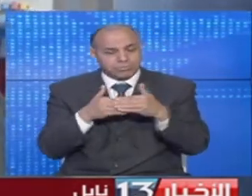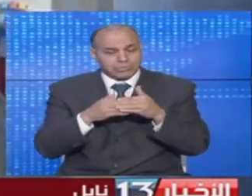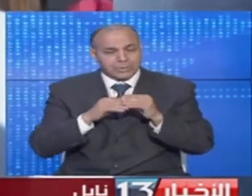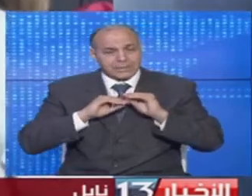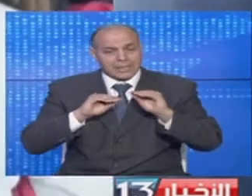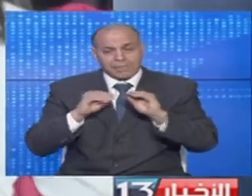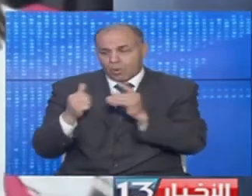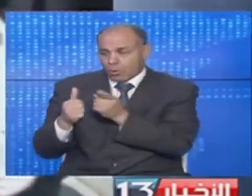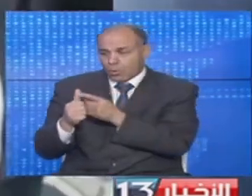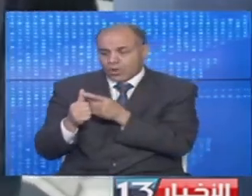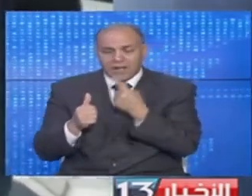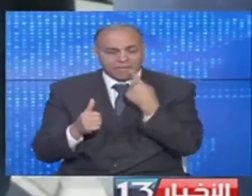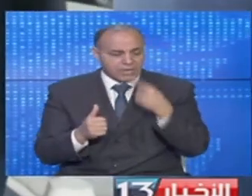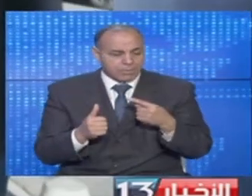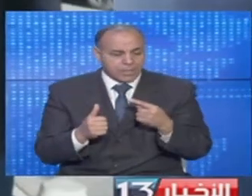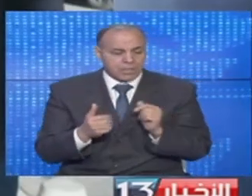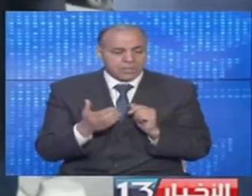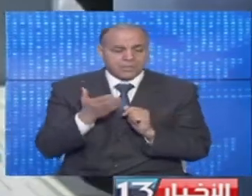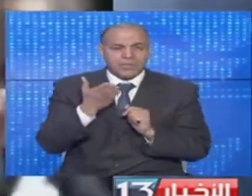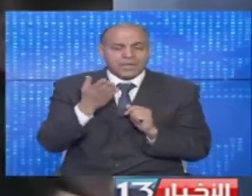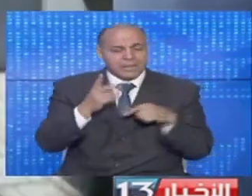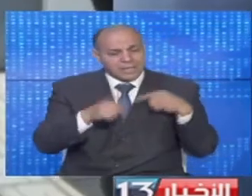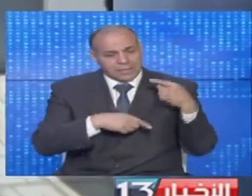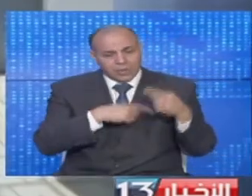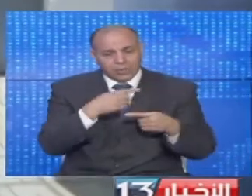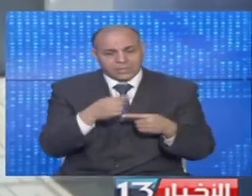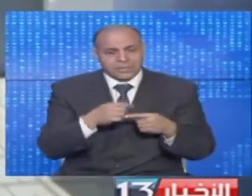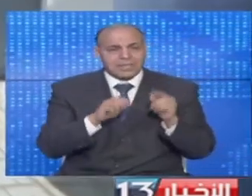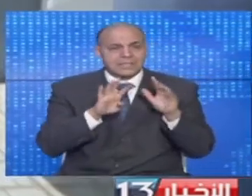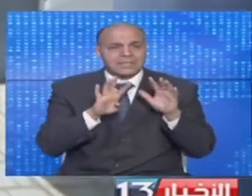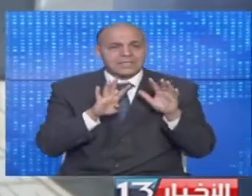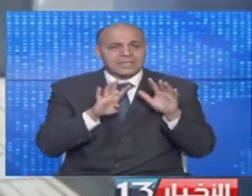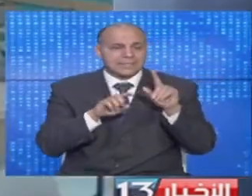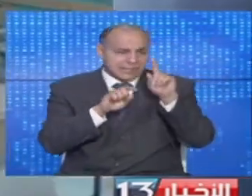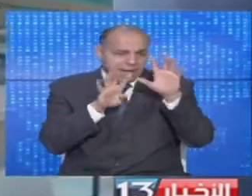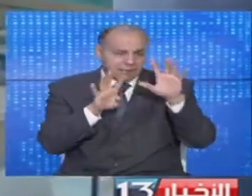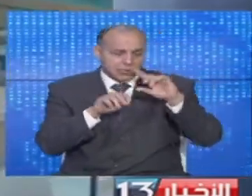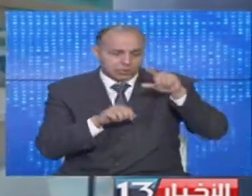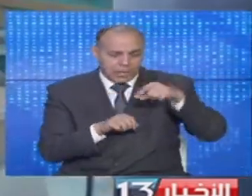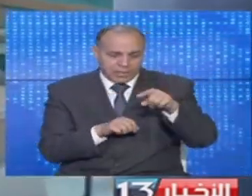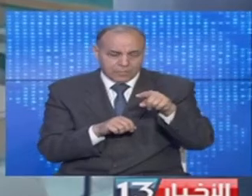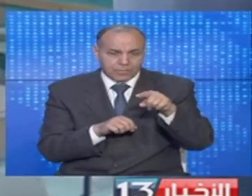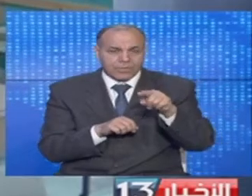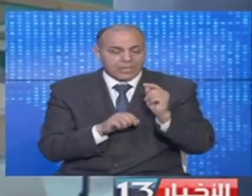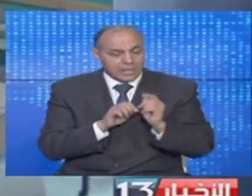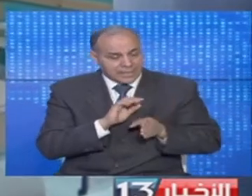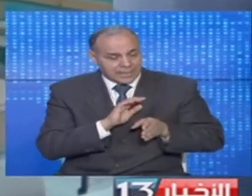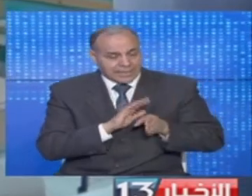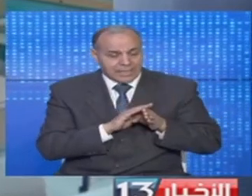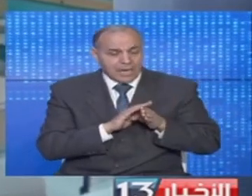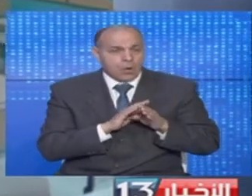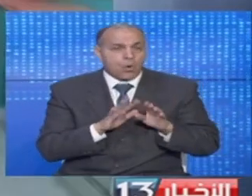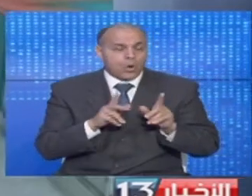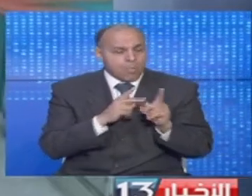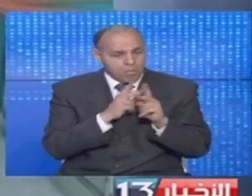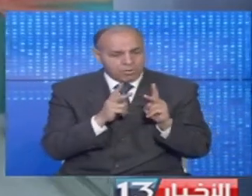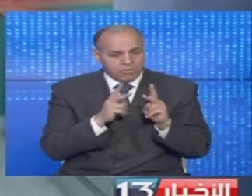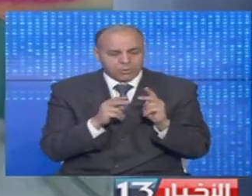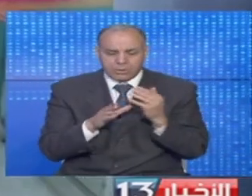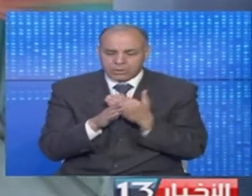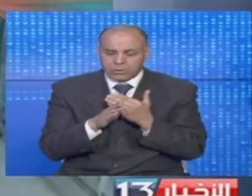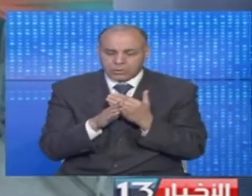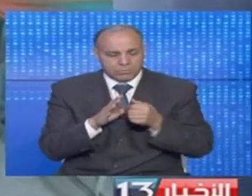للتعليم الابتدائي بنابل الذي يتواصل إلى 19 من الشهر الجاري. انطلاقة تبدو موفقة